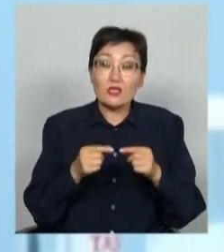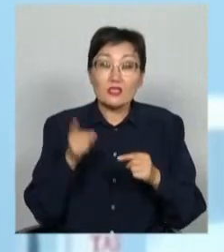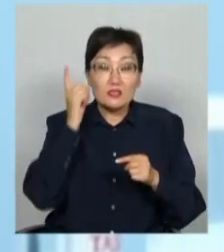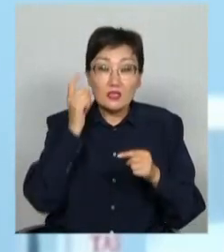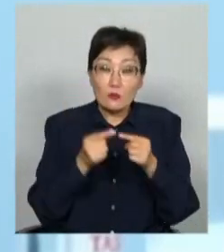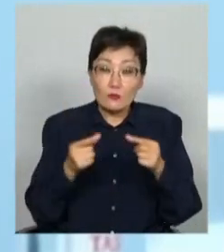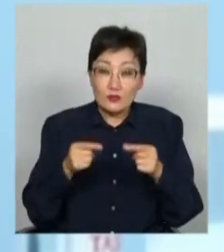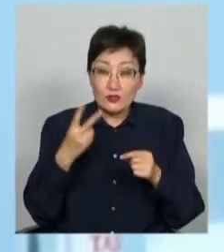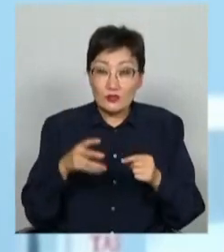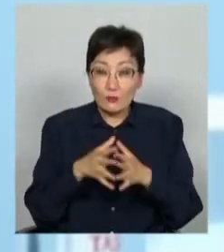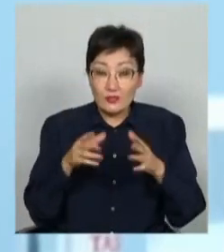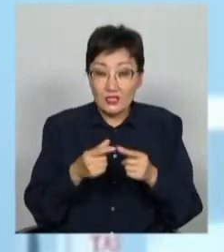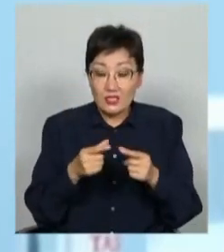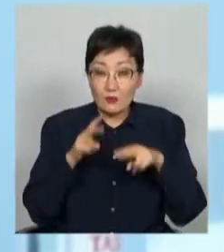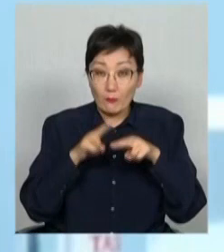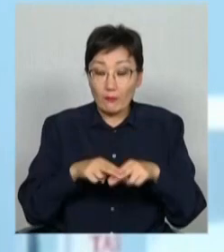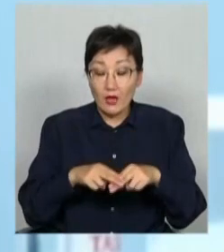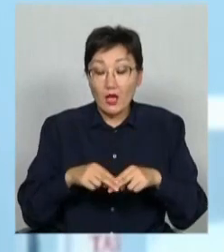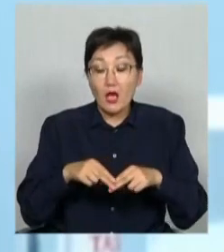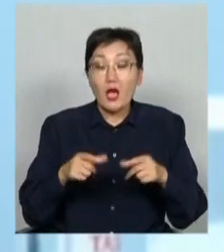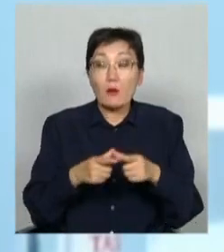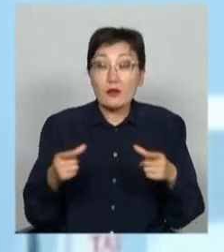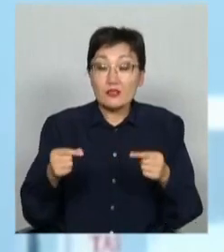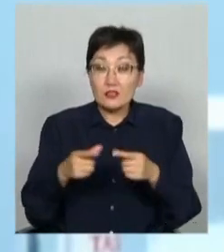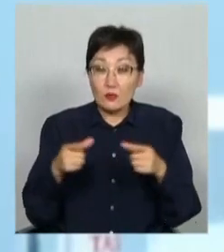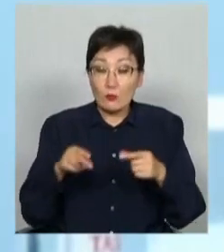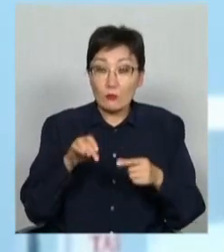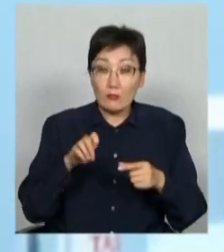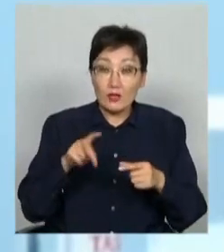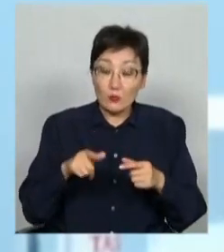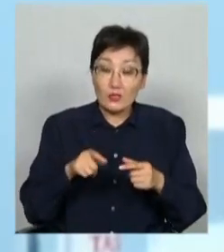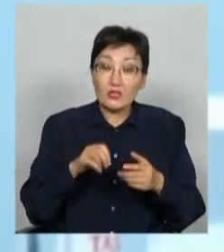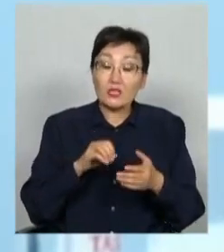20-дан астам төлем карталар, сондай-ақ банк карталарының атаулары мен парольдерінің жазбалары табылды.